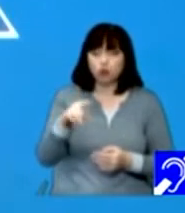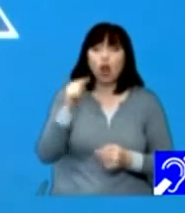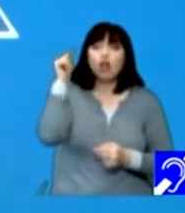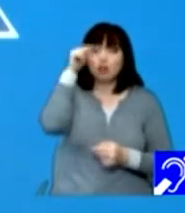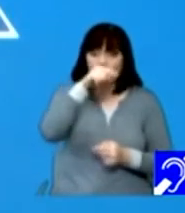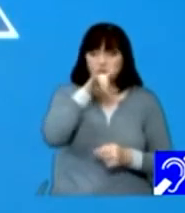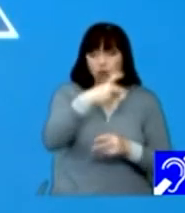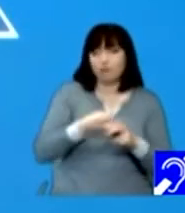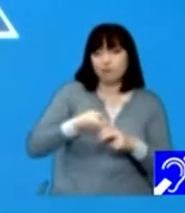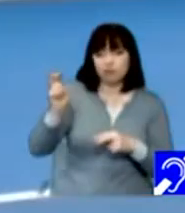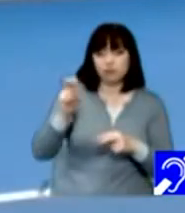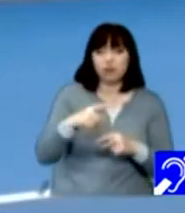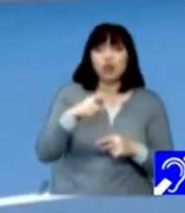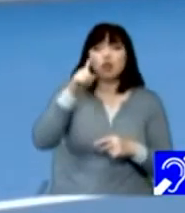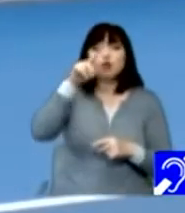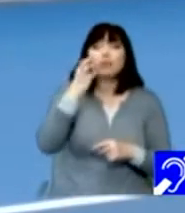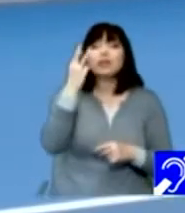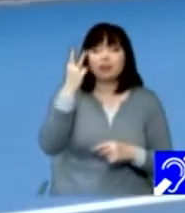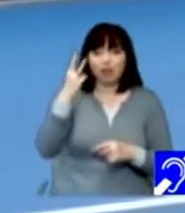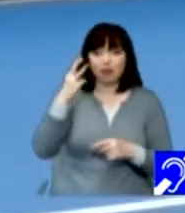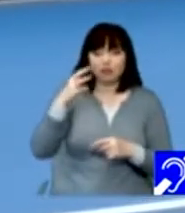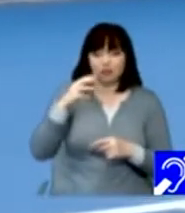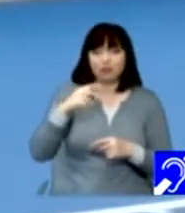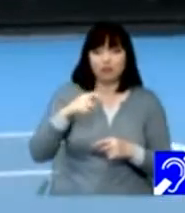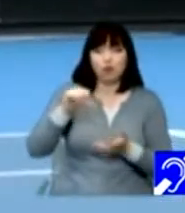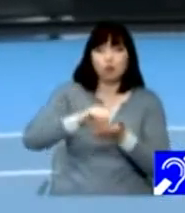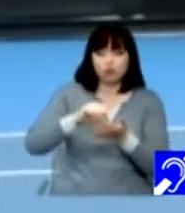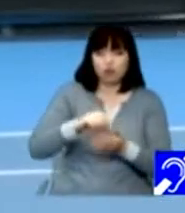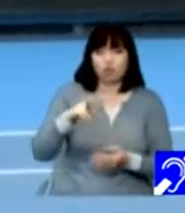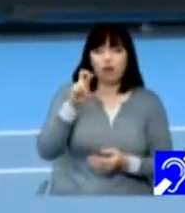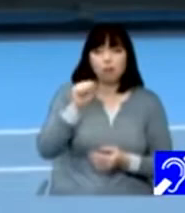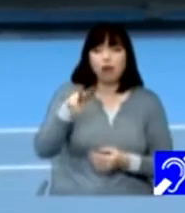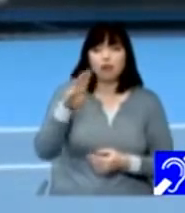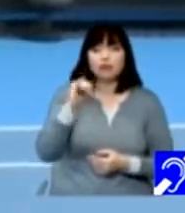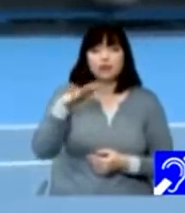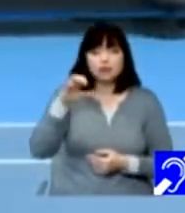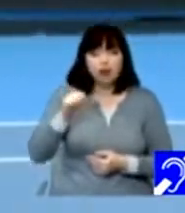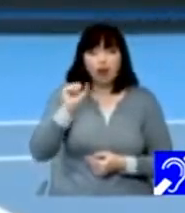să-l elimine pe numărul 13 mondial, spaniolul Roberto Bautista Agut.